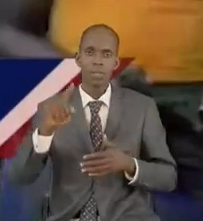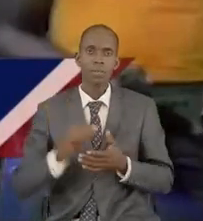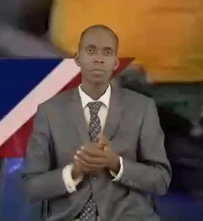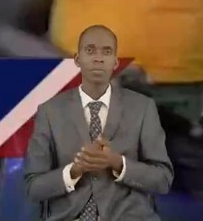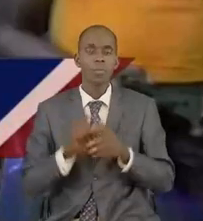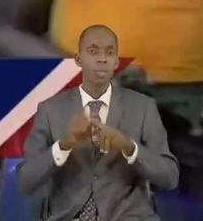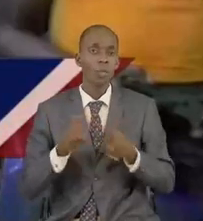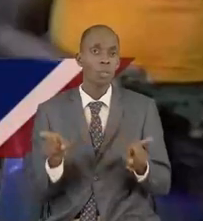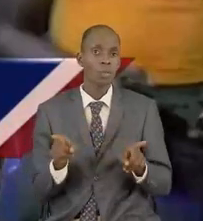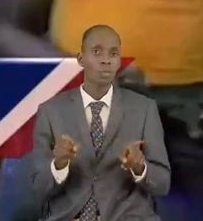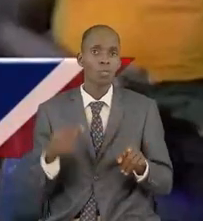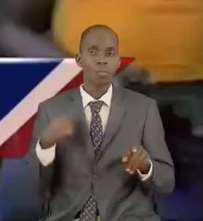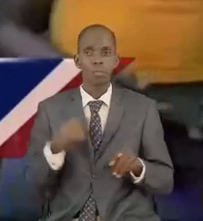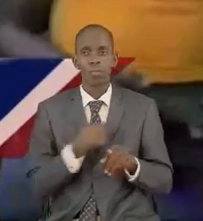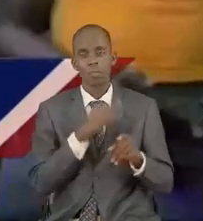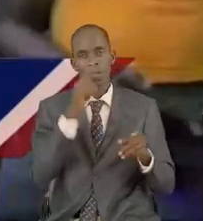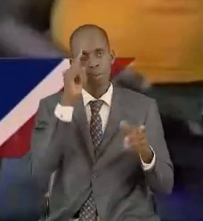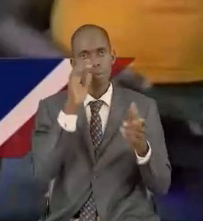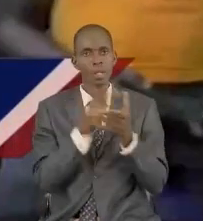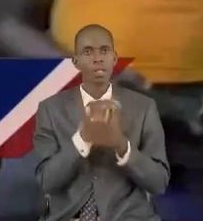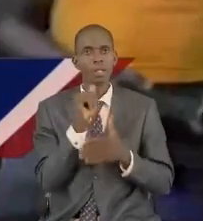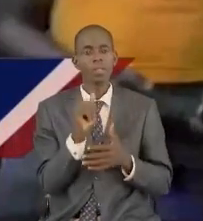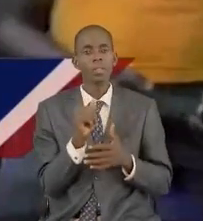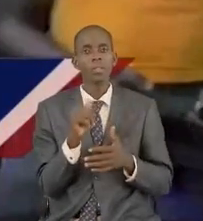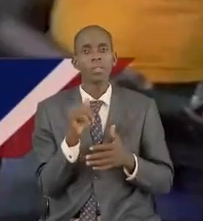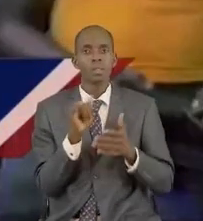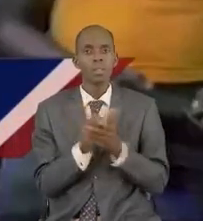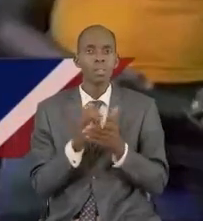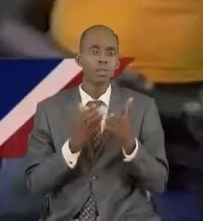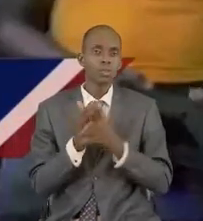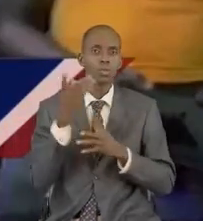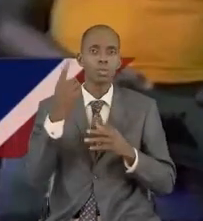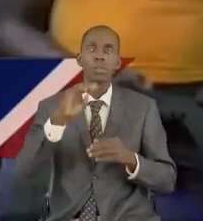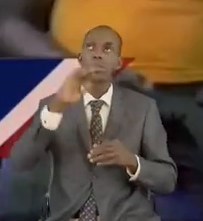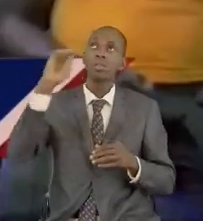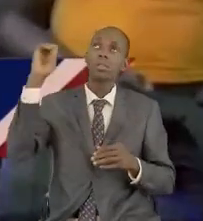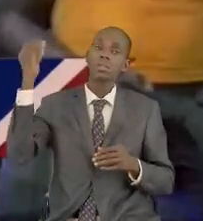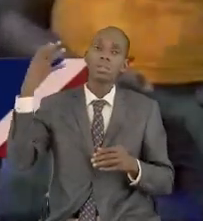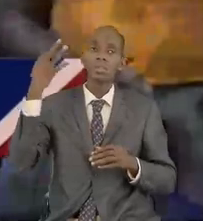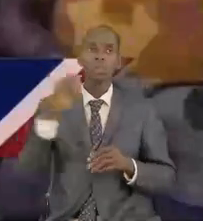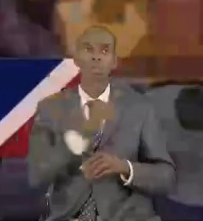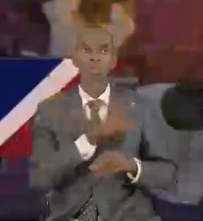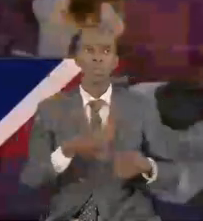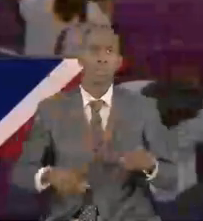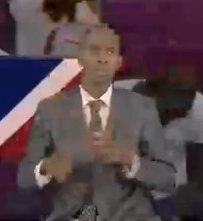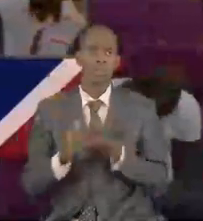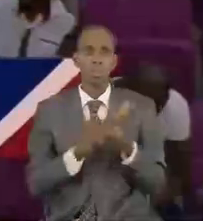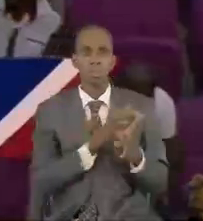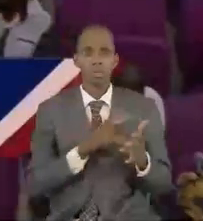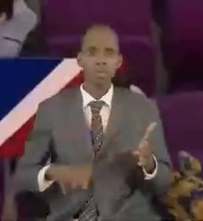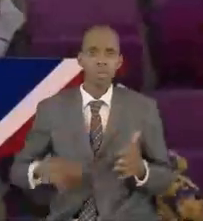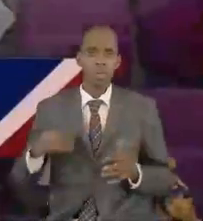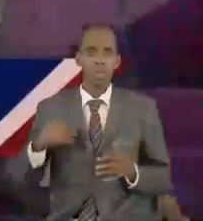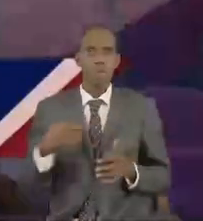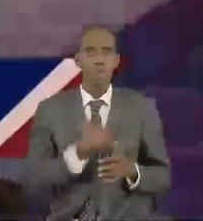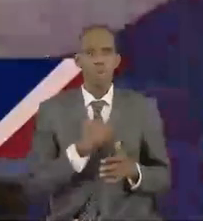mais c'est pas la grâce du Seigneur Jésus que nous croyons être sauvé